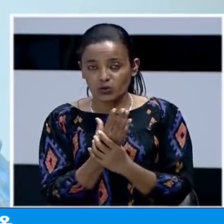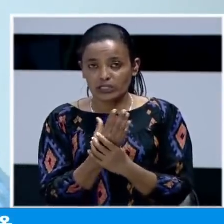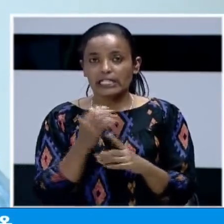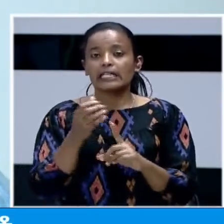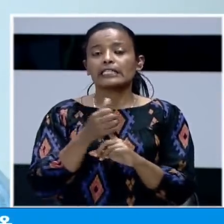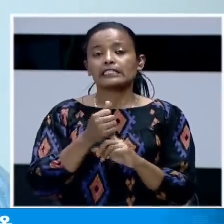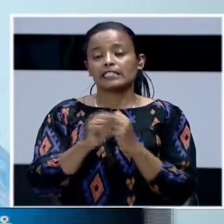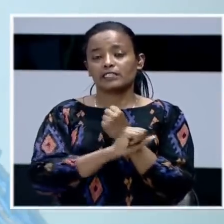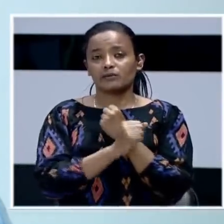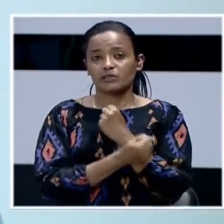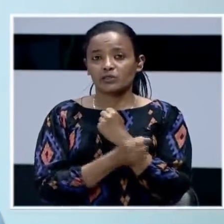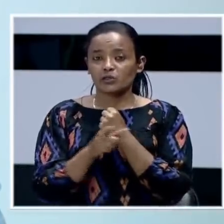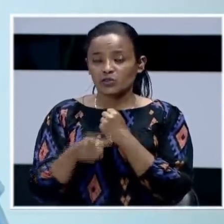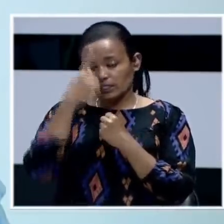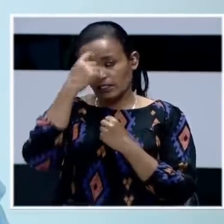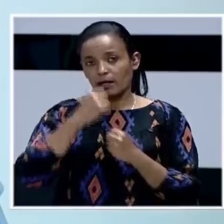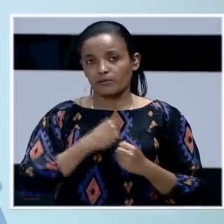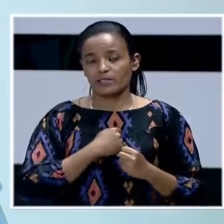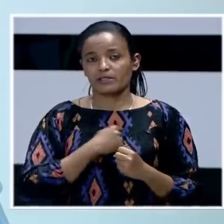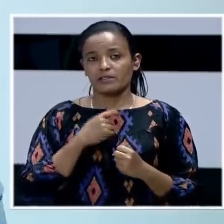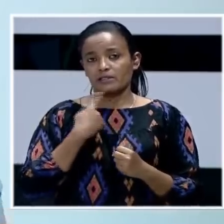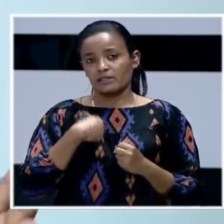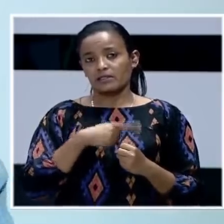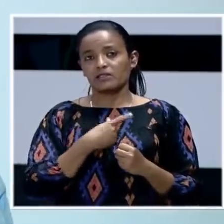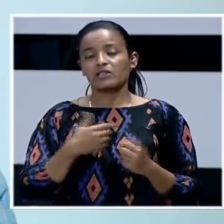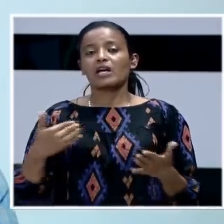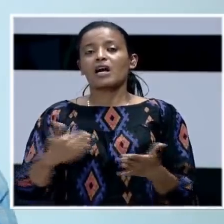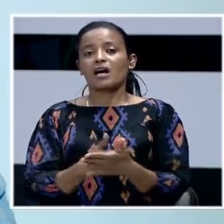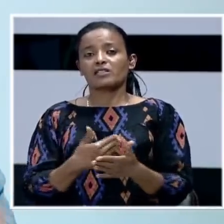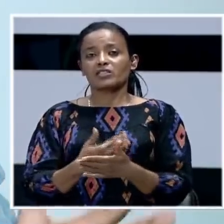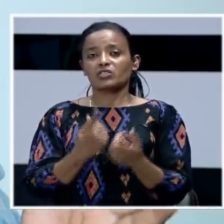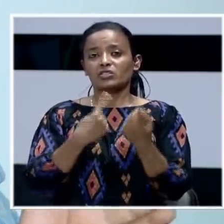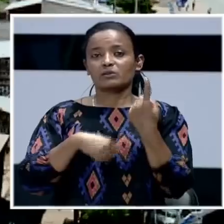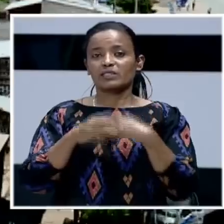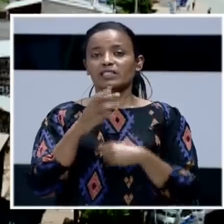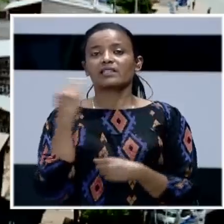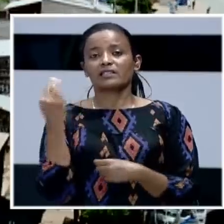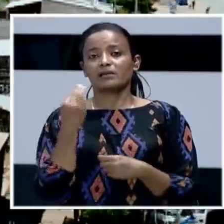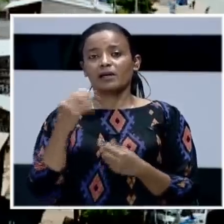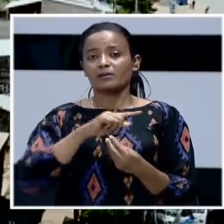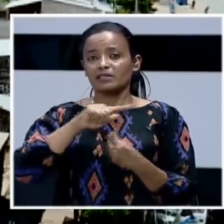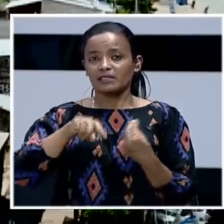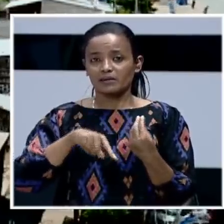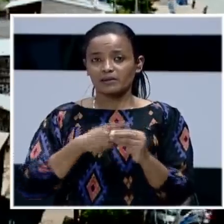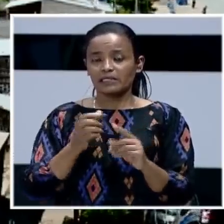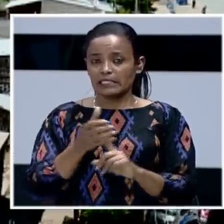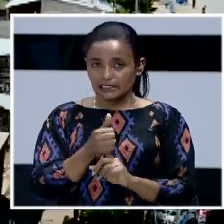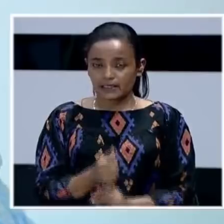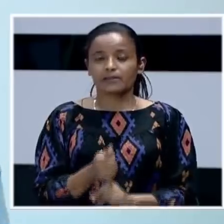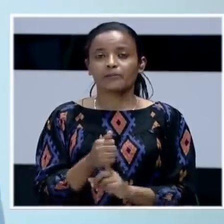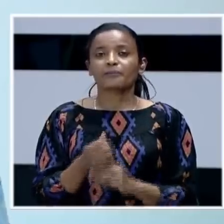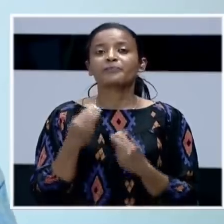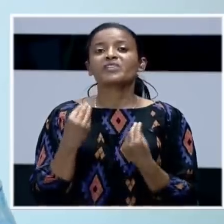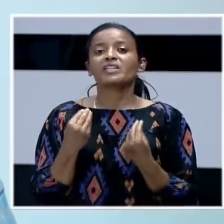حيزا است مسرتتلو سينان امننا هذا حدشتي زمص زلوا طبيعات دفتكا عسلا زلوا حيزن